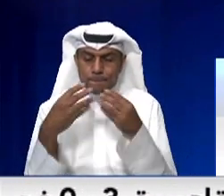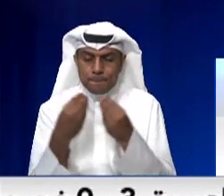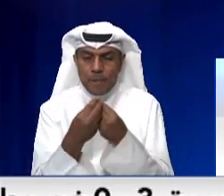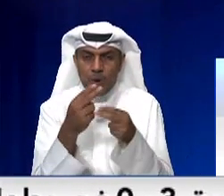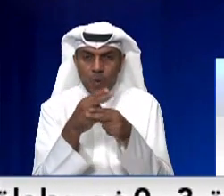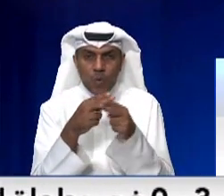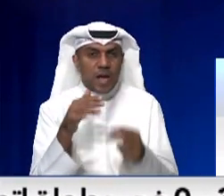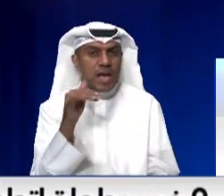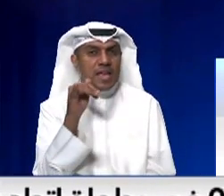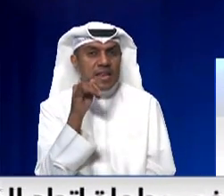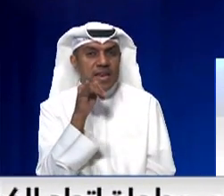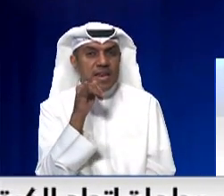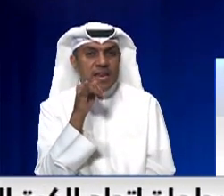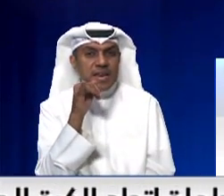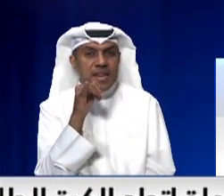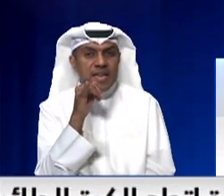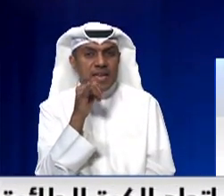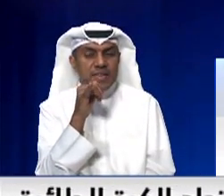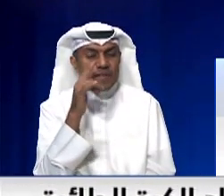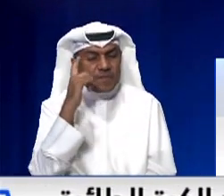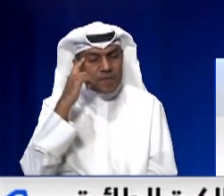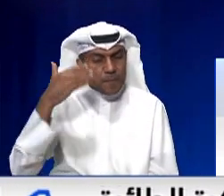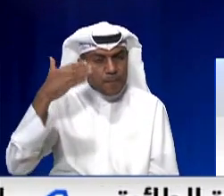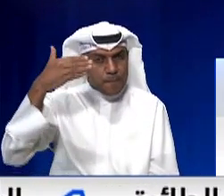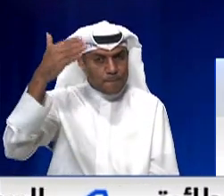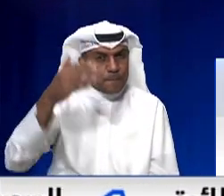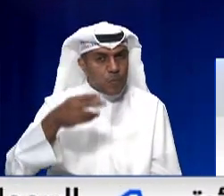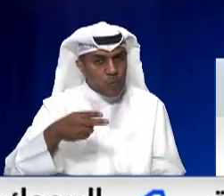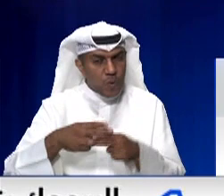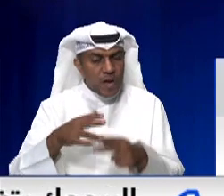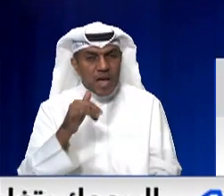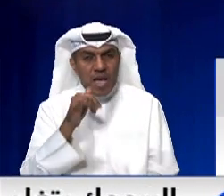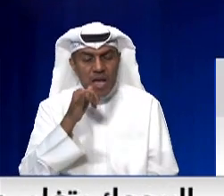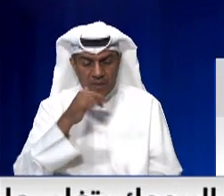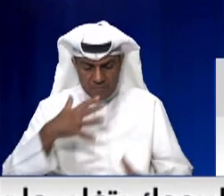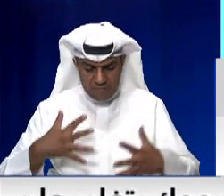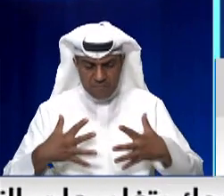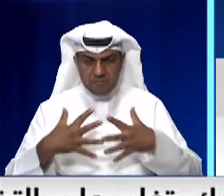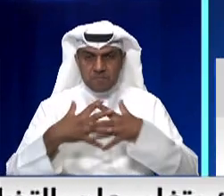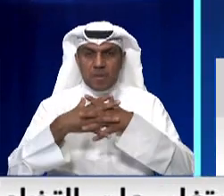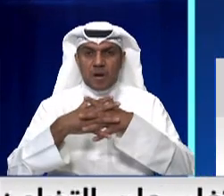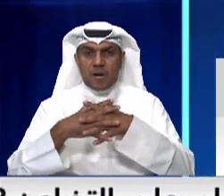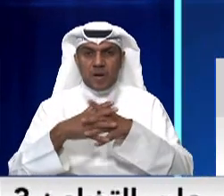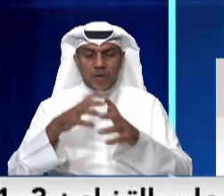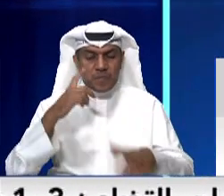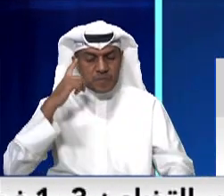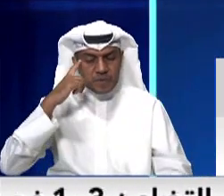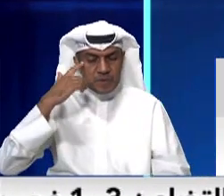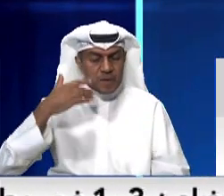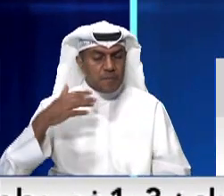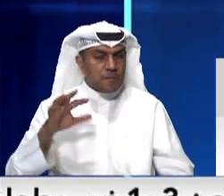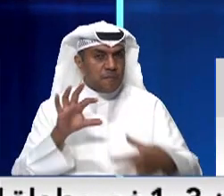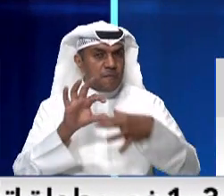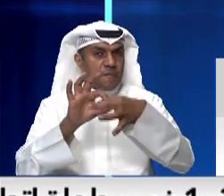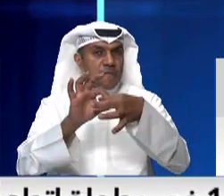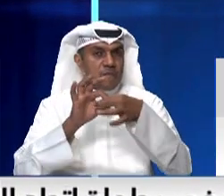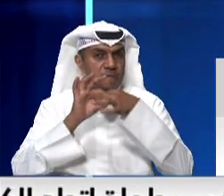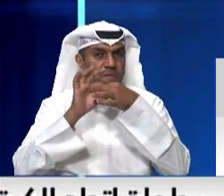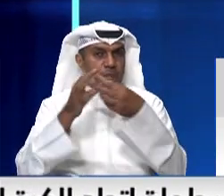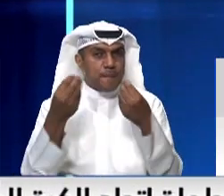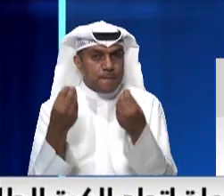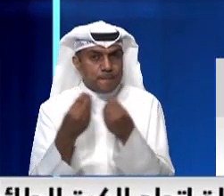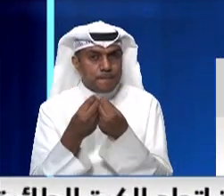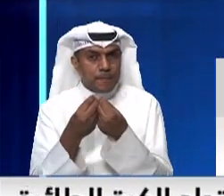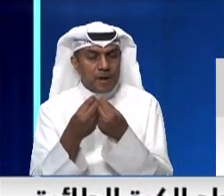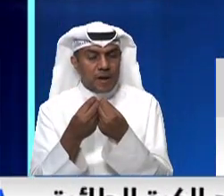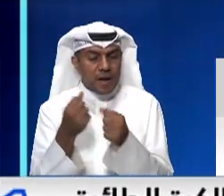بلدينا المرجوة وتطلعات شعبيهما المنشودة، مقدرين عاليا علاقاتنا الخاصة مع بريطانيا،